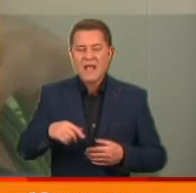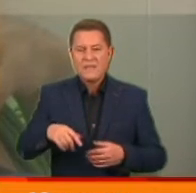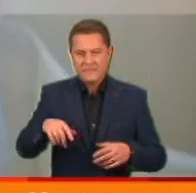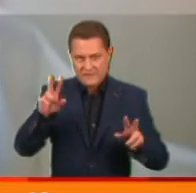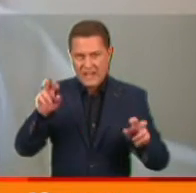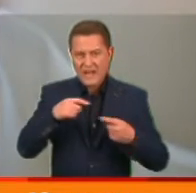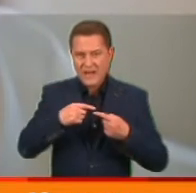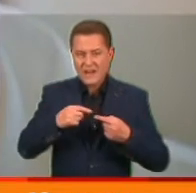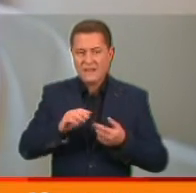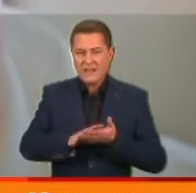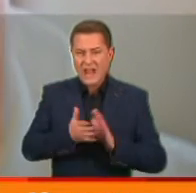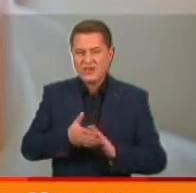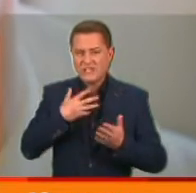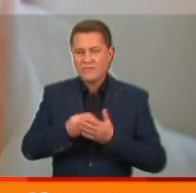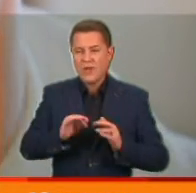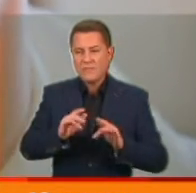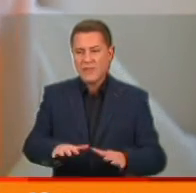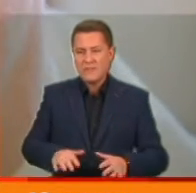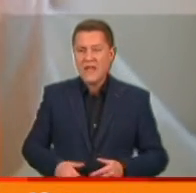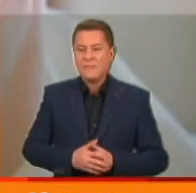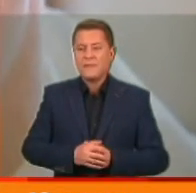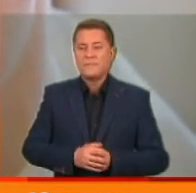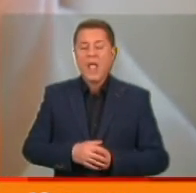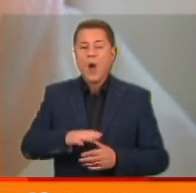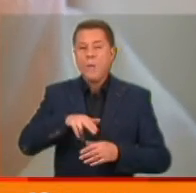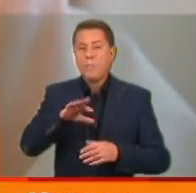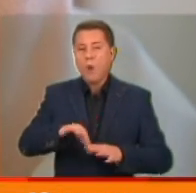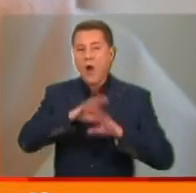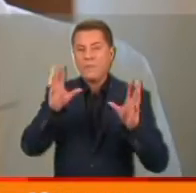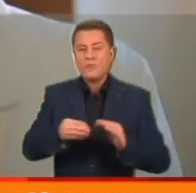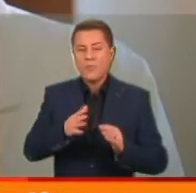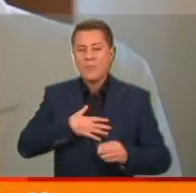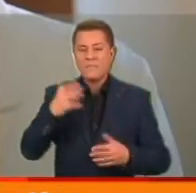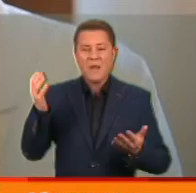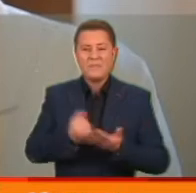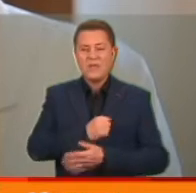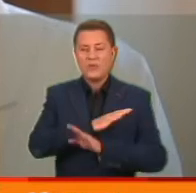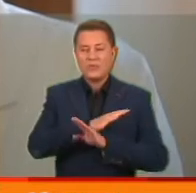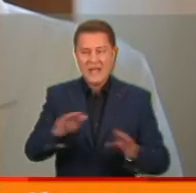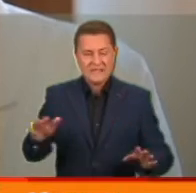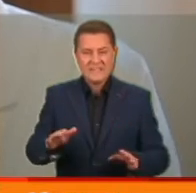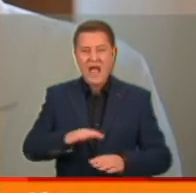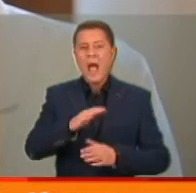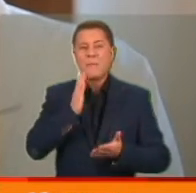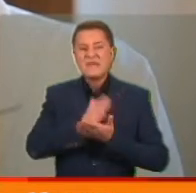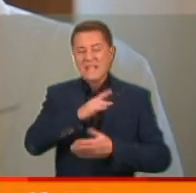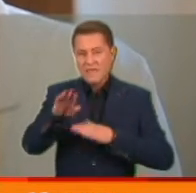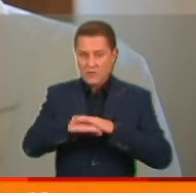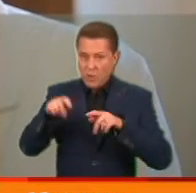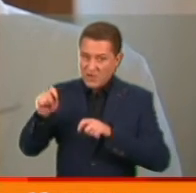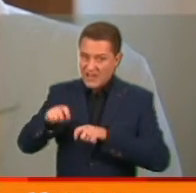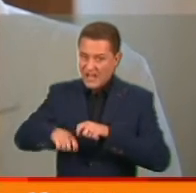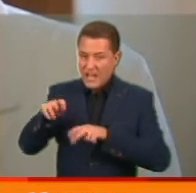По об'єму бюджетного фінансування нам не вдасться поставити під контроль епідемію